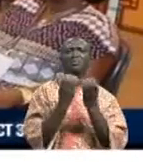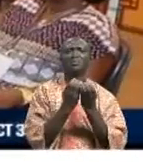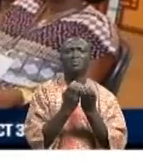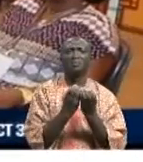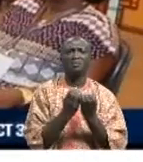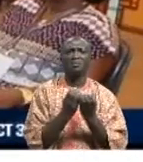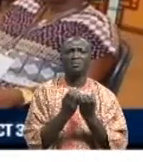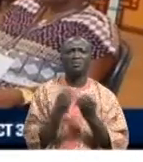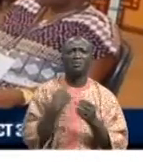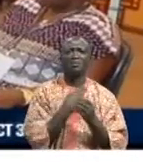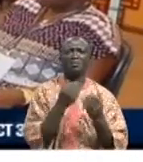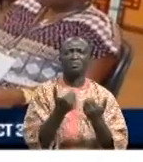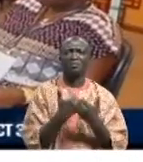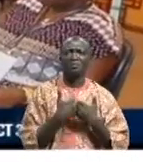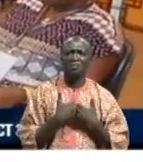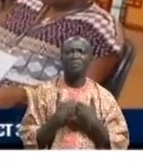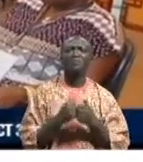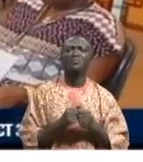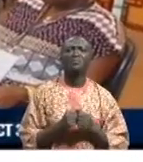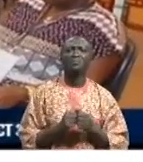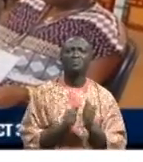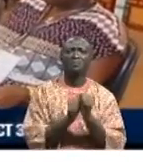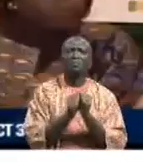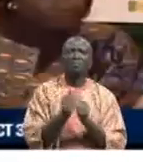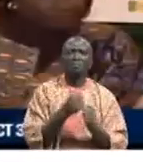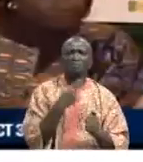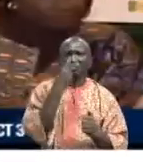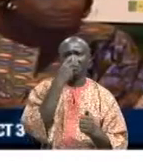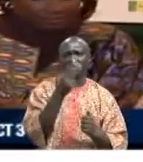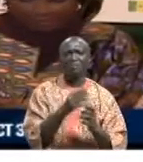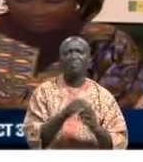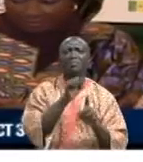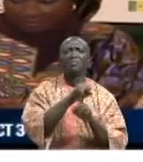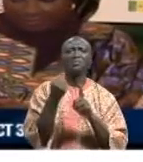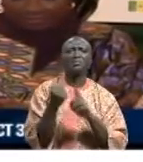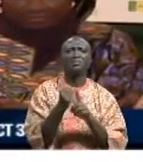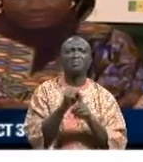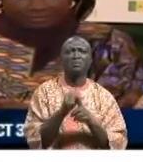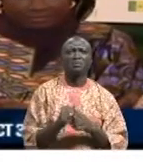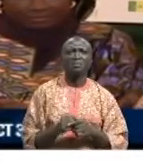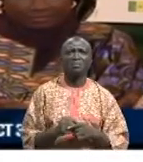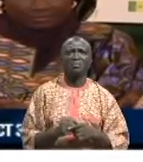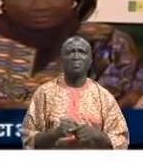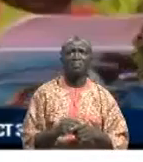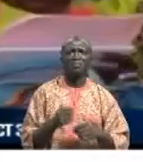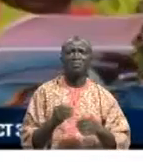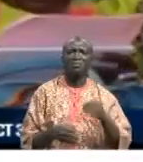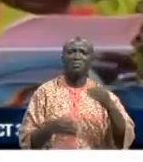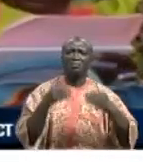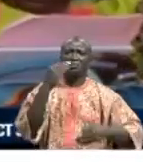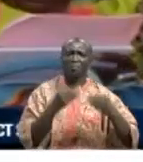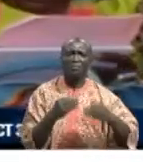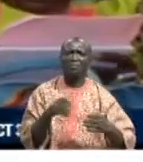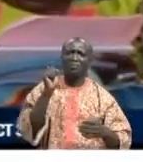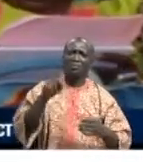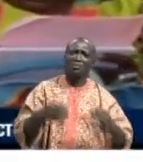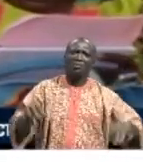nous avons effectivement donc passé en revue la situation et jugé nécessaire